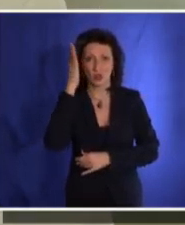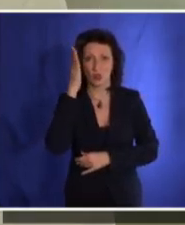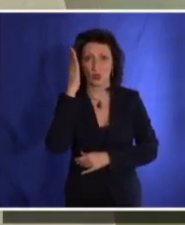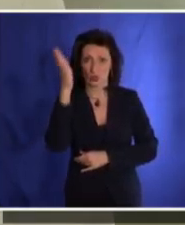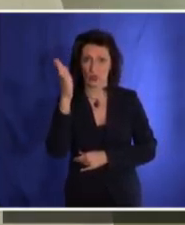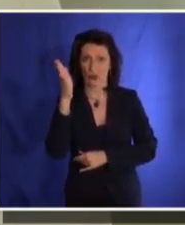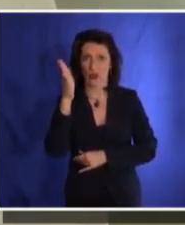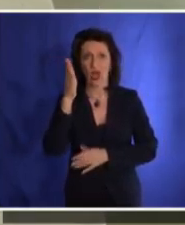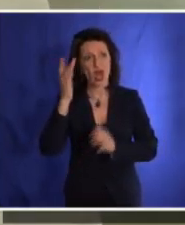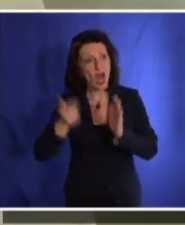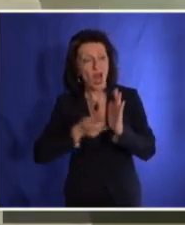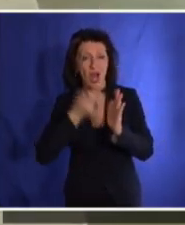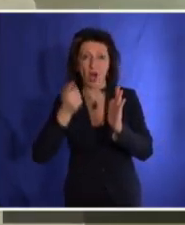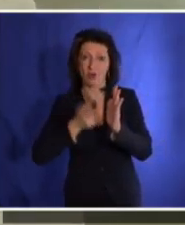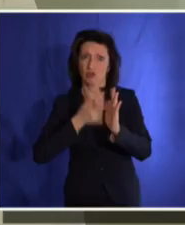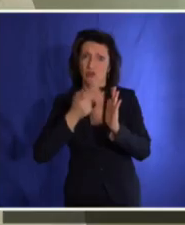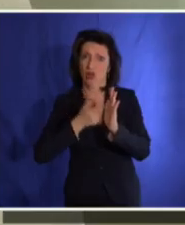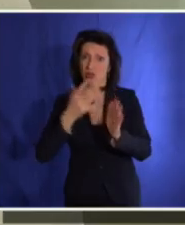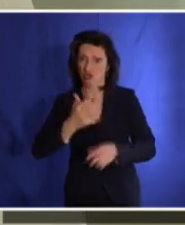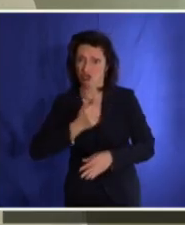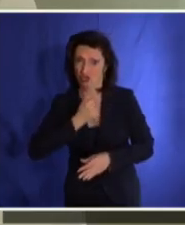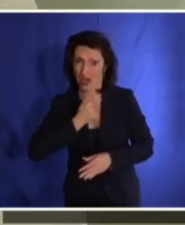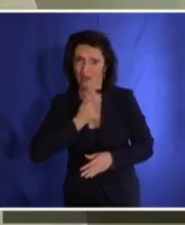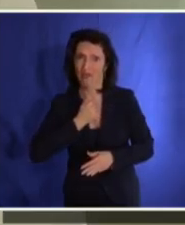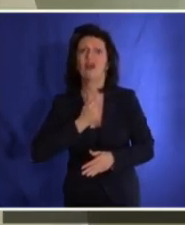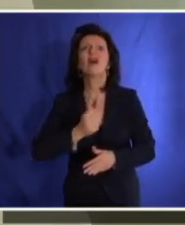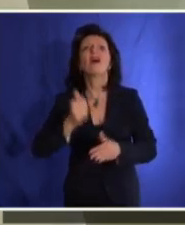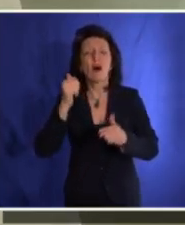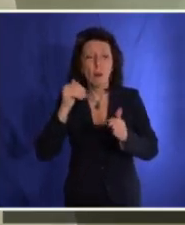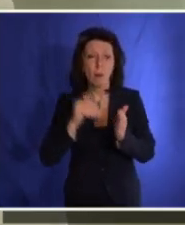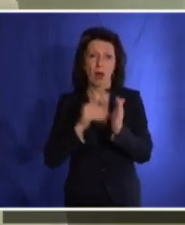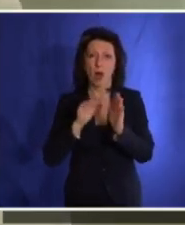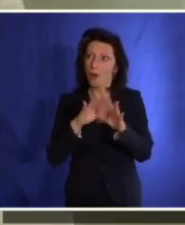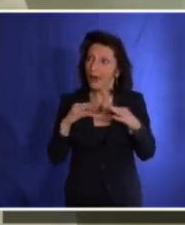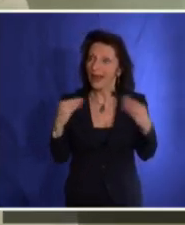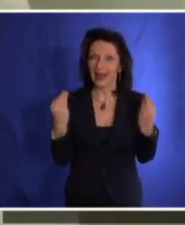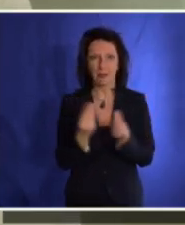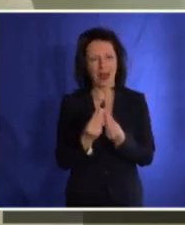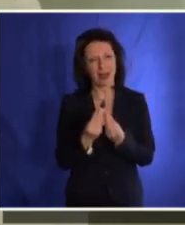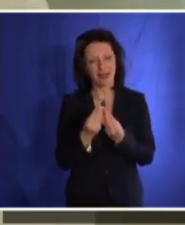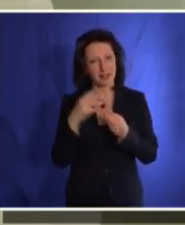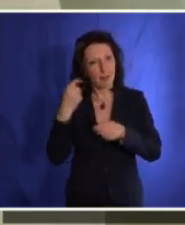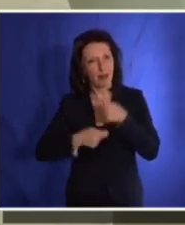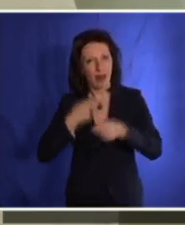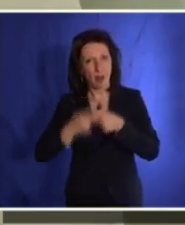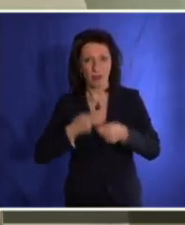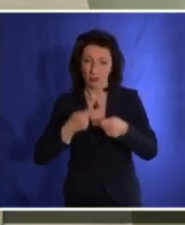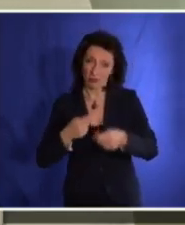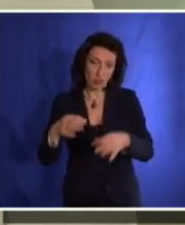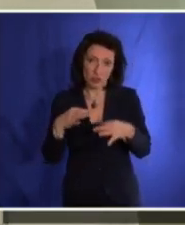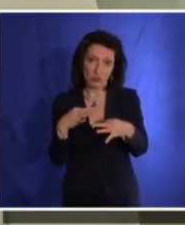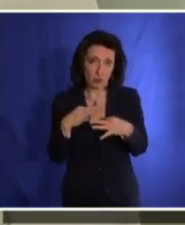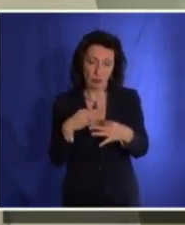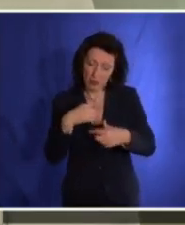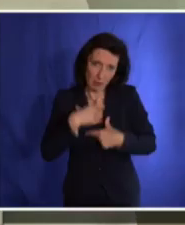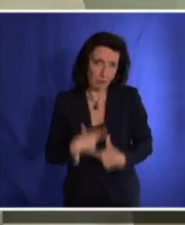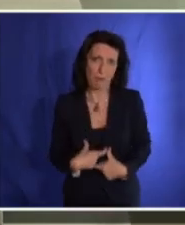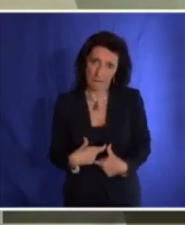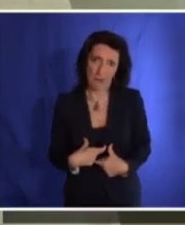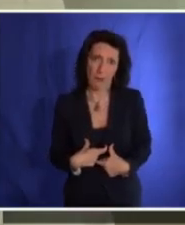der Zukunft gemeinsam erarbeiten. Das ist mir ein ganz großes